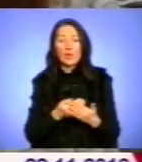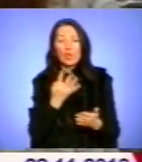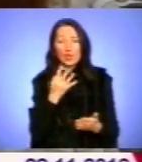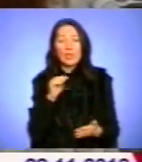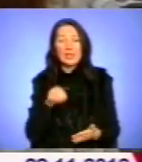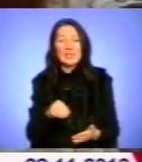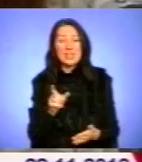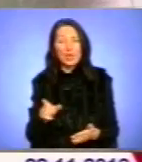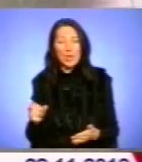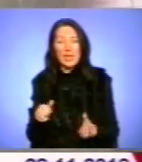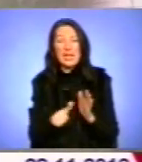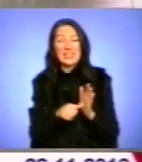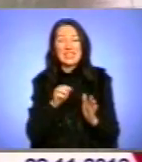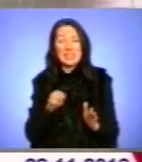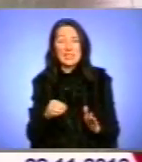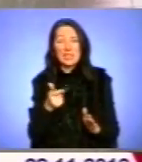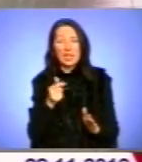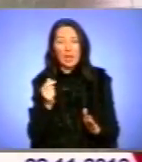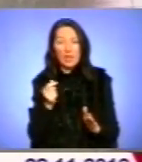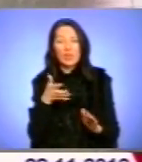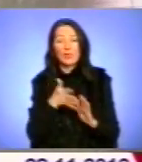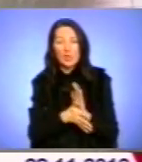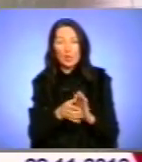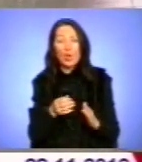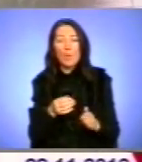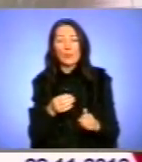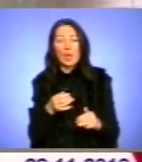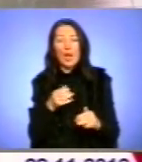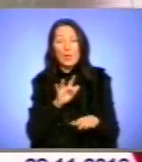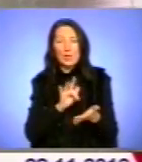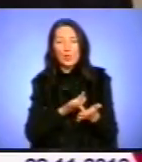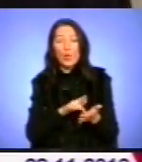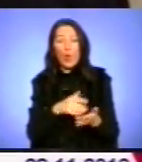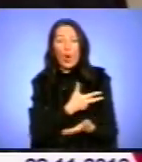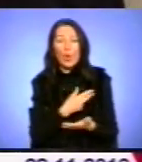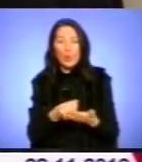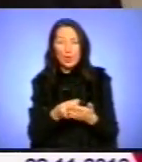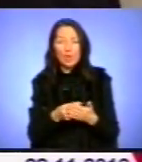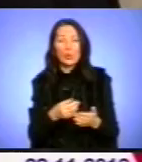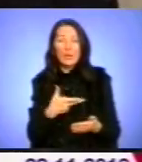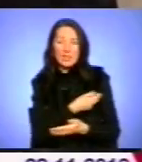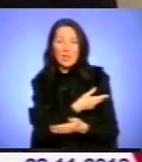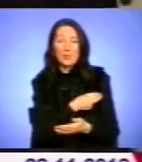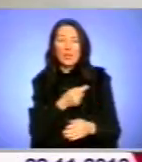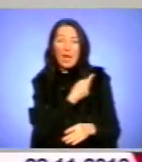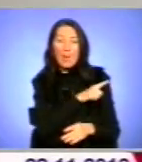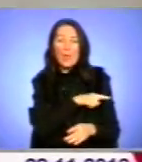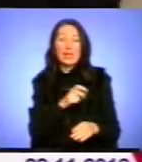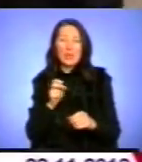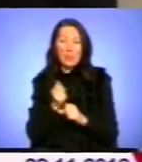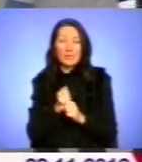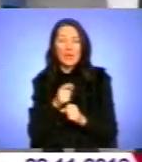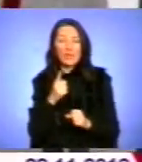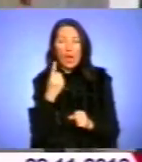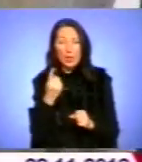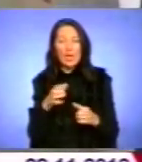осіб. 6 тисяч гривень виділено із міського бюджету для щеплення медпрацівників. Адже саме вони – одна із груп, які